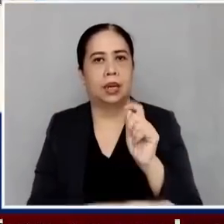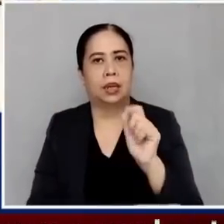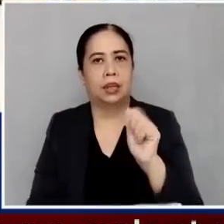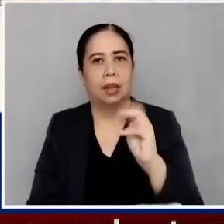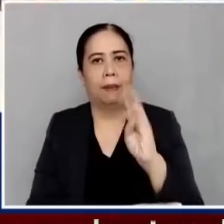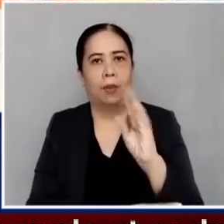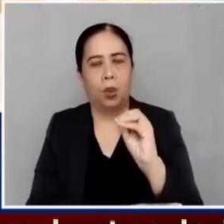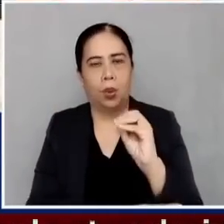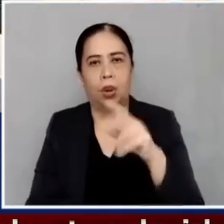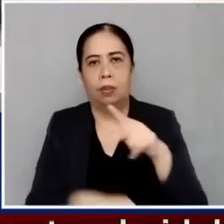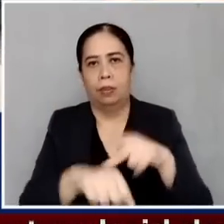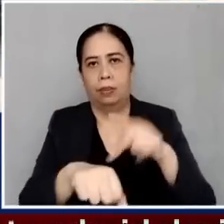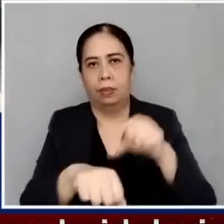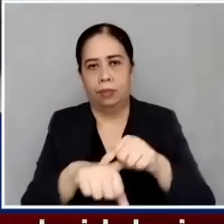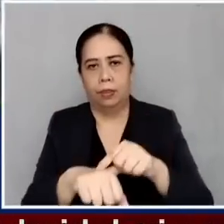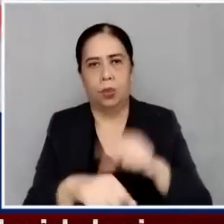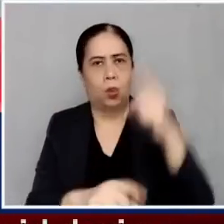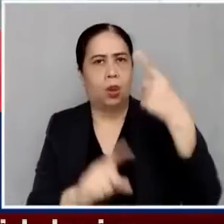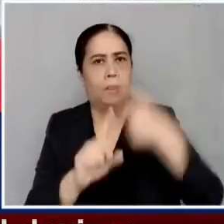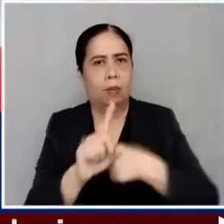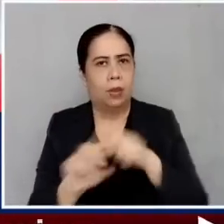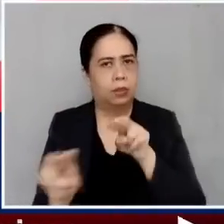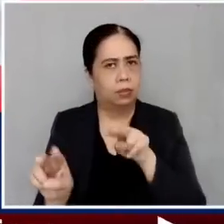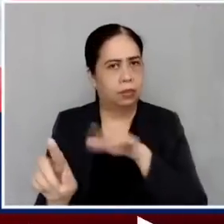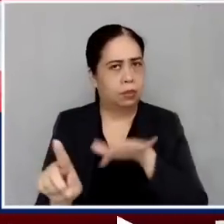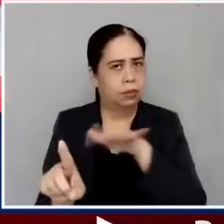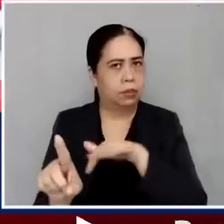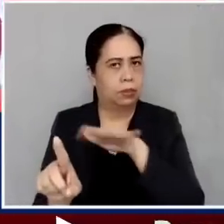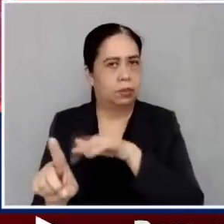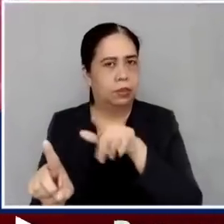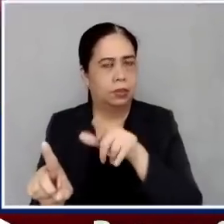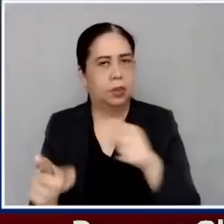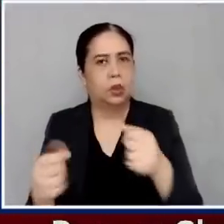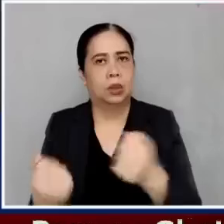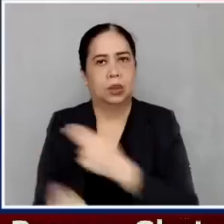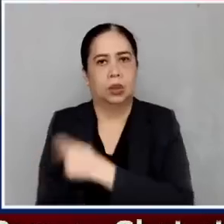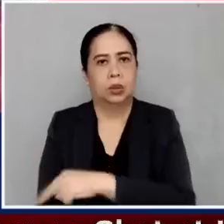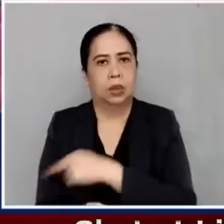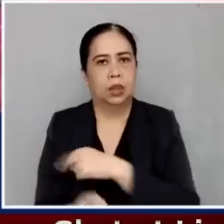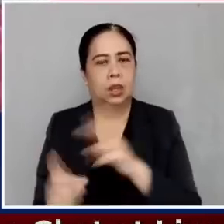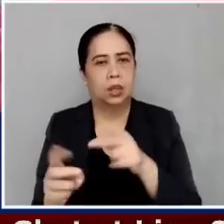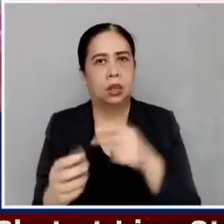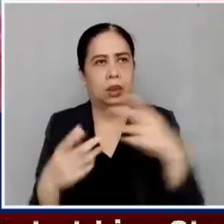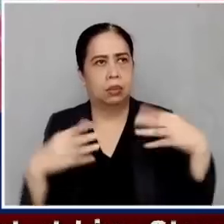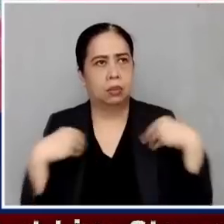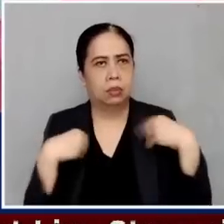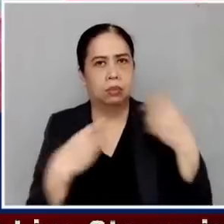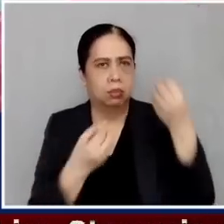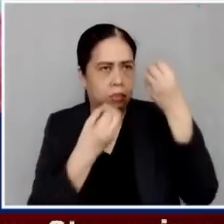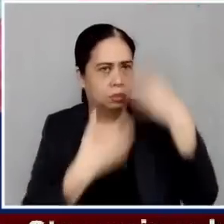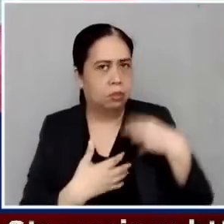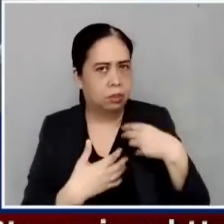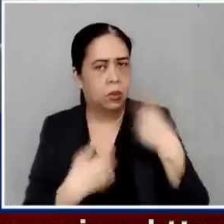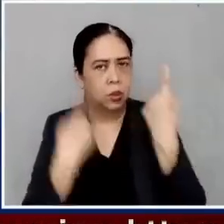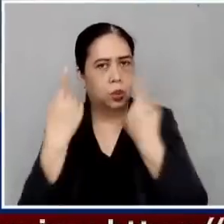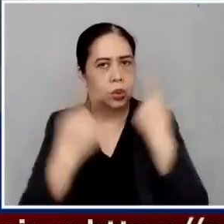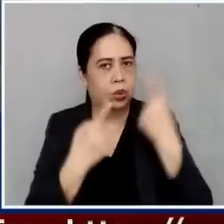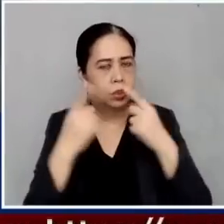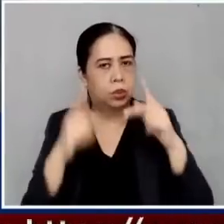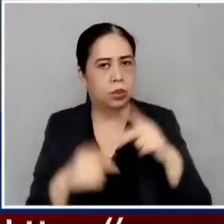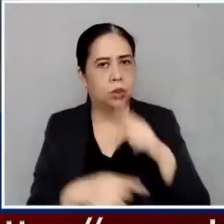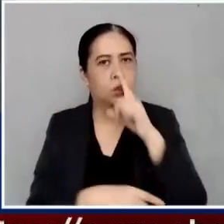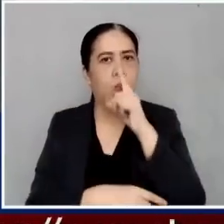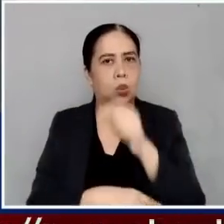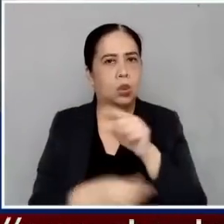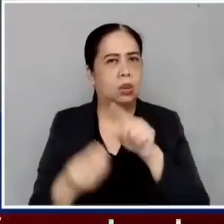City. Mag-iisang buwan nang tinitiktikan ng mga operatiba ang pasilidad matapos makatanggap ng sumbong sa isang concerned citizen tungkol